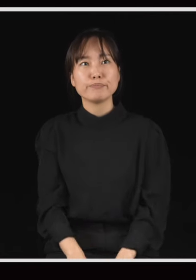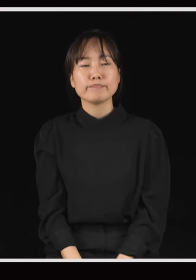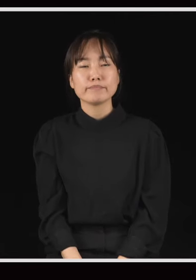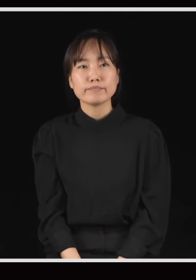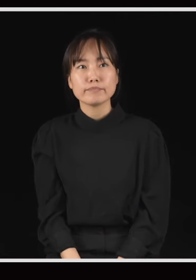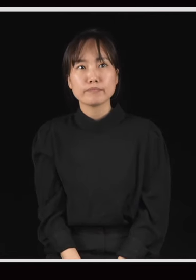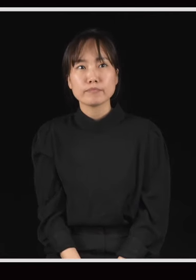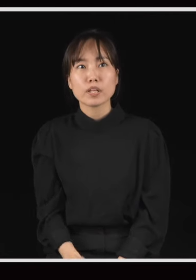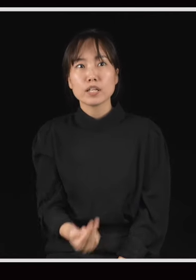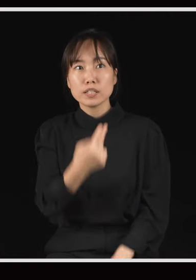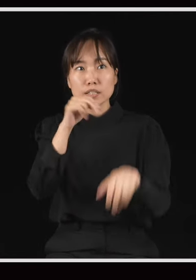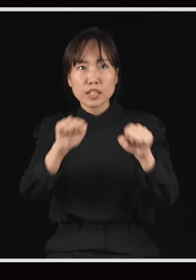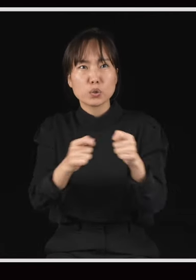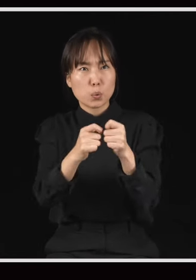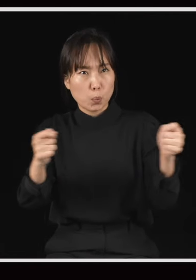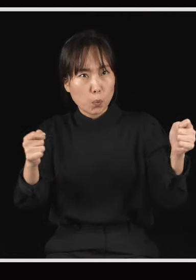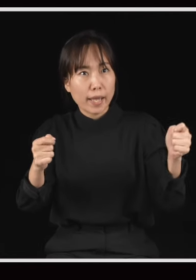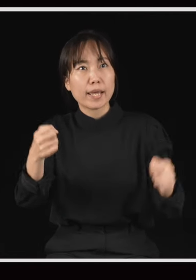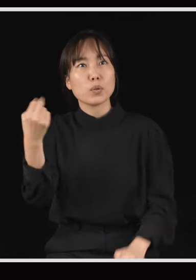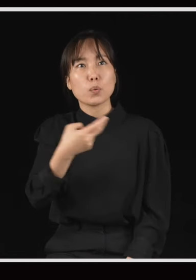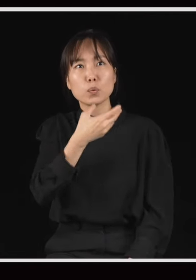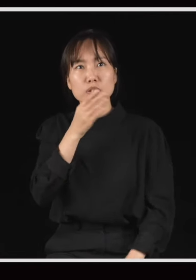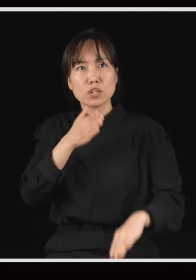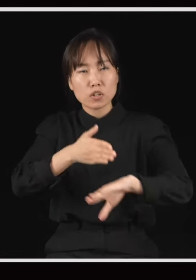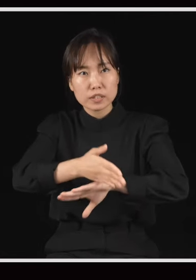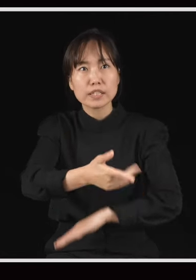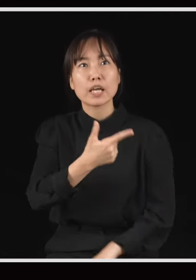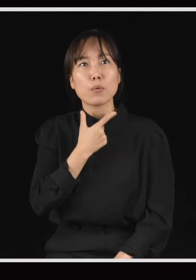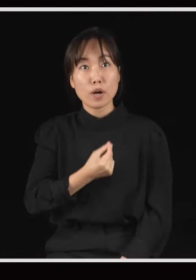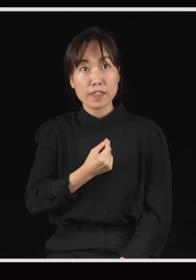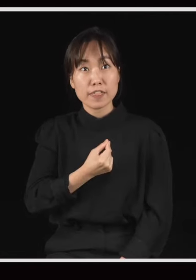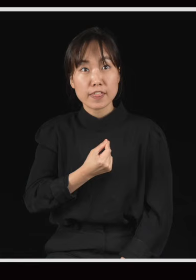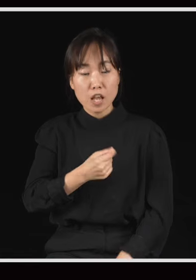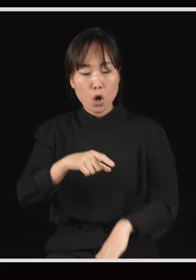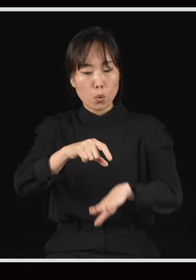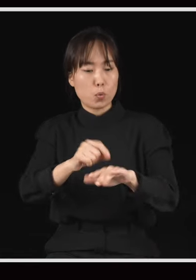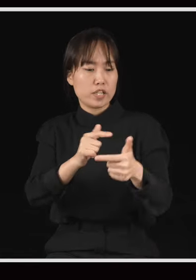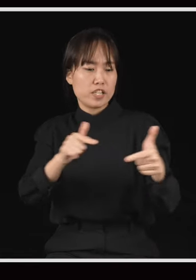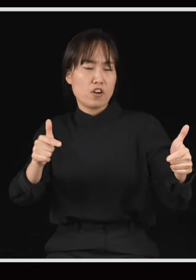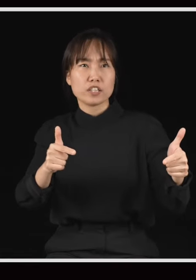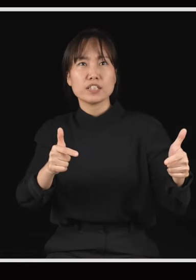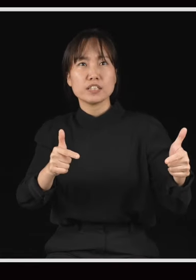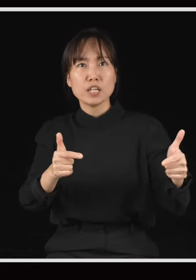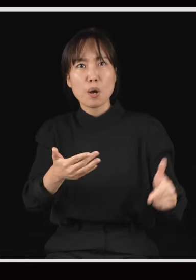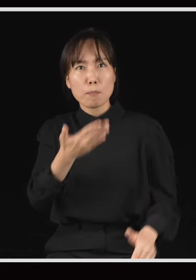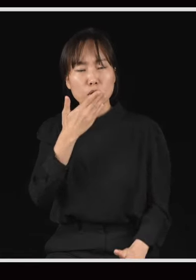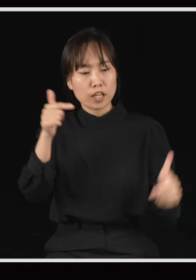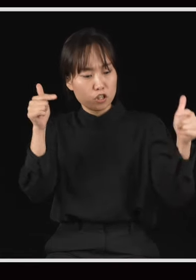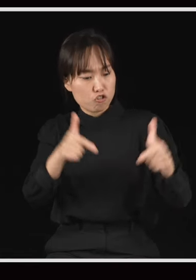자, 수명 연장적 접근이라고 해서 기본적으로 우리가 노화 속도를 느리게 만드는 거는 대부분